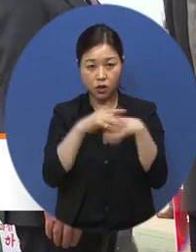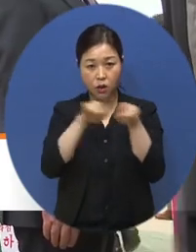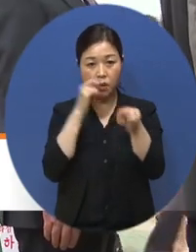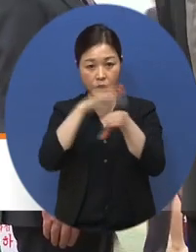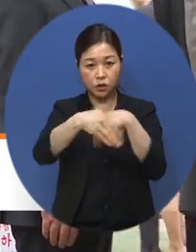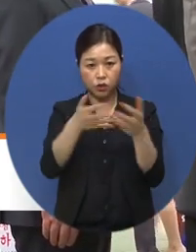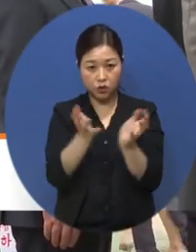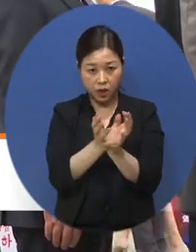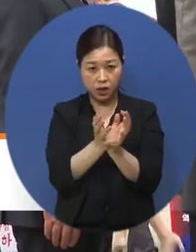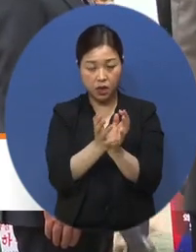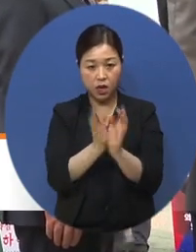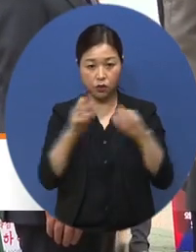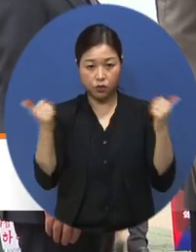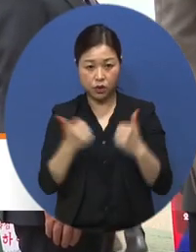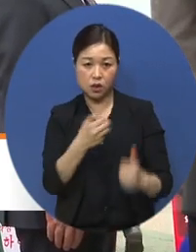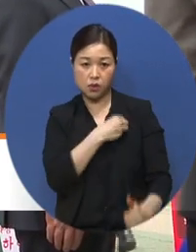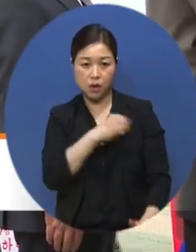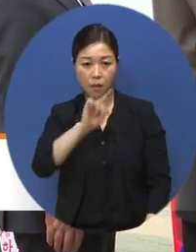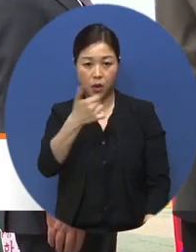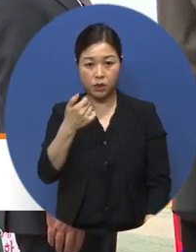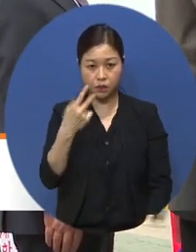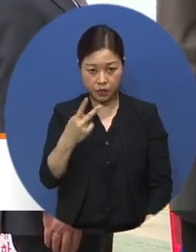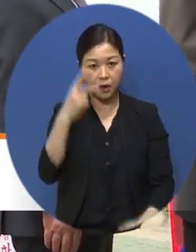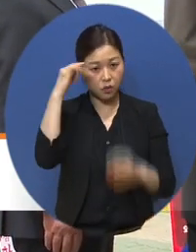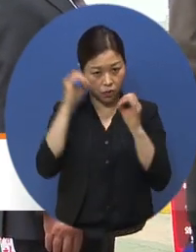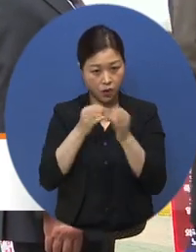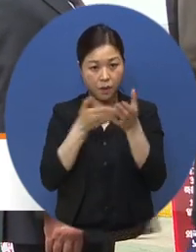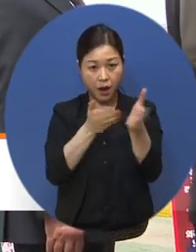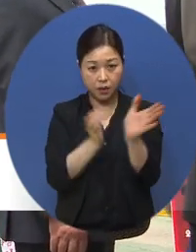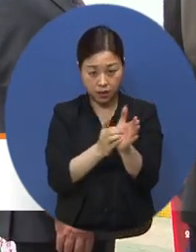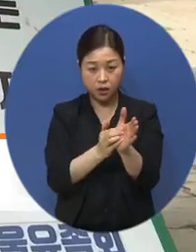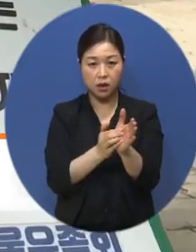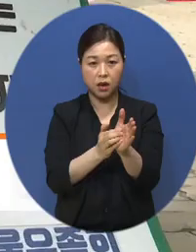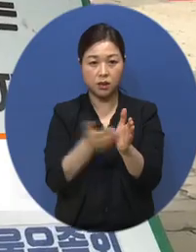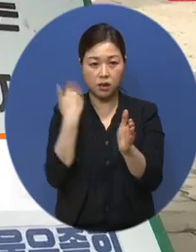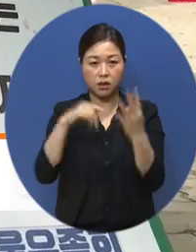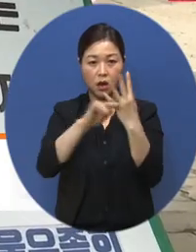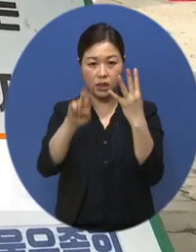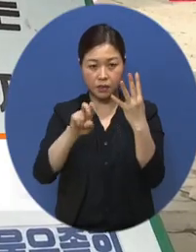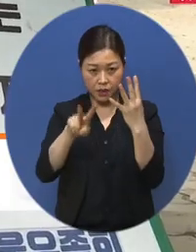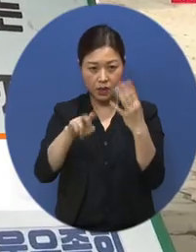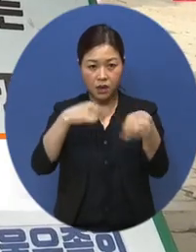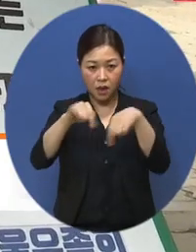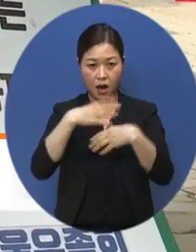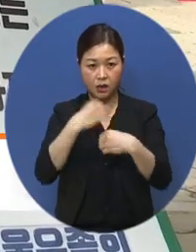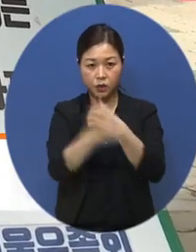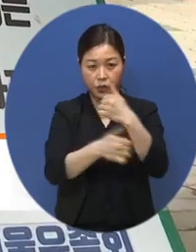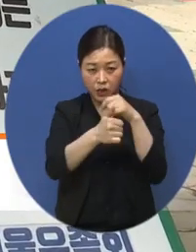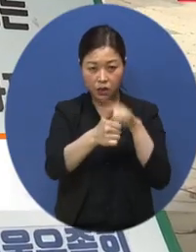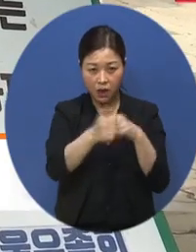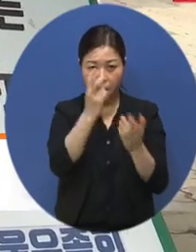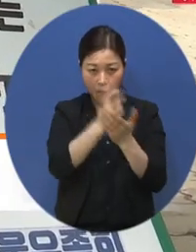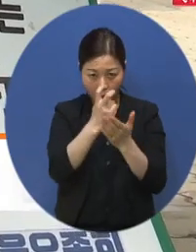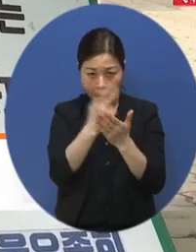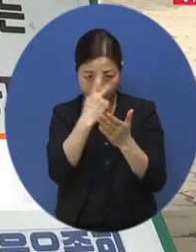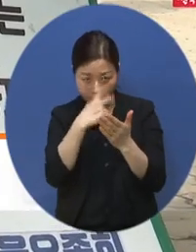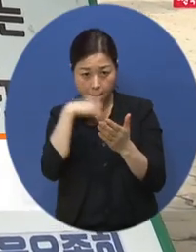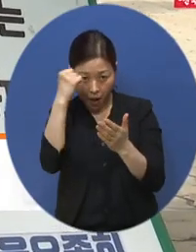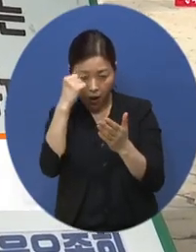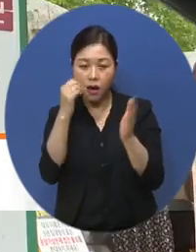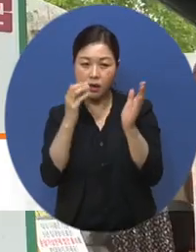국회의원 152명의 동의로 발의됐으며, 지난 22일 행안위 법안 소위를 통과해 법 제정에 대한